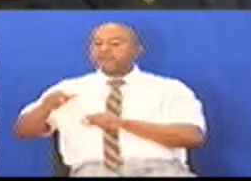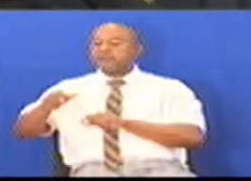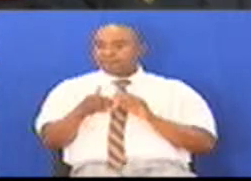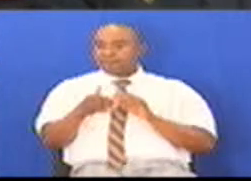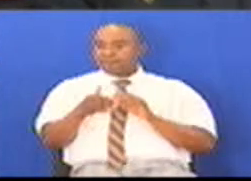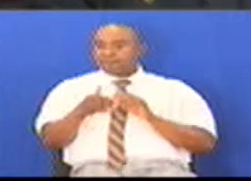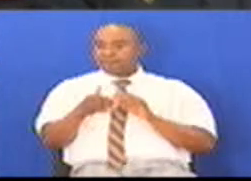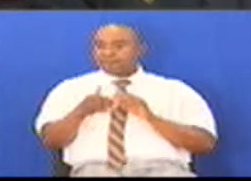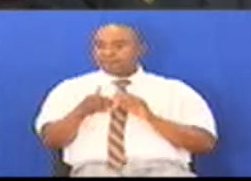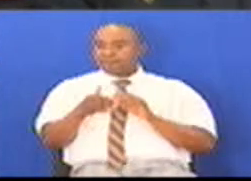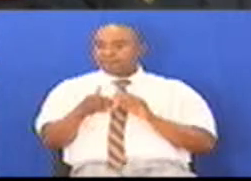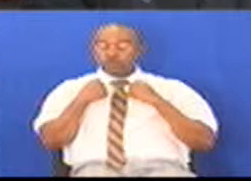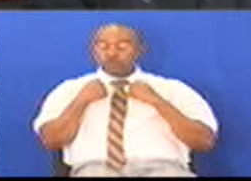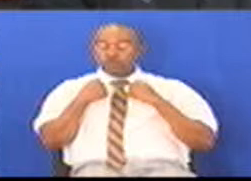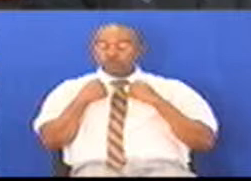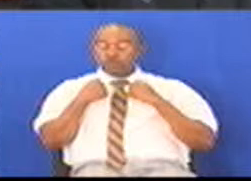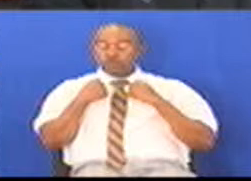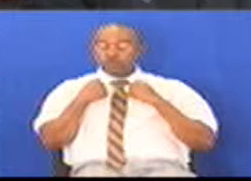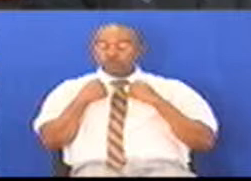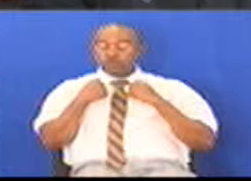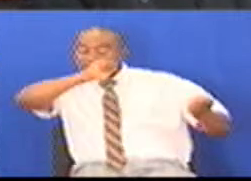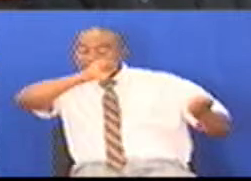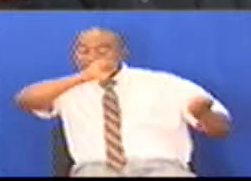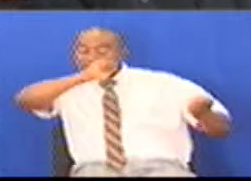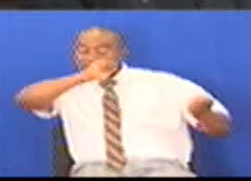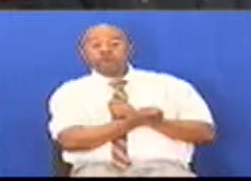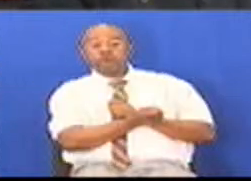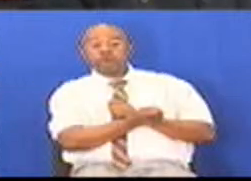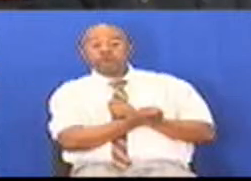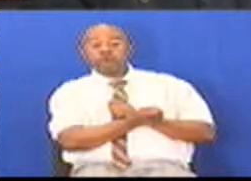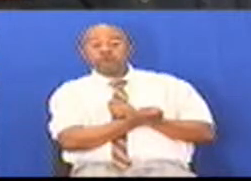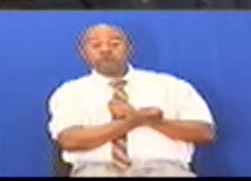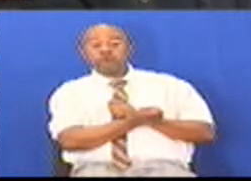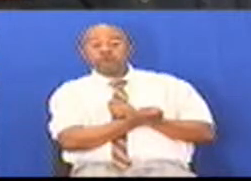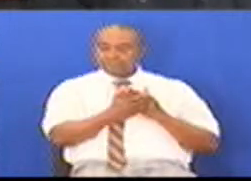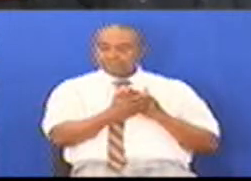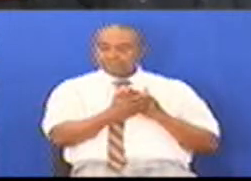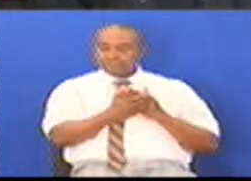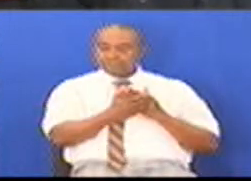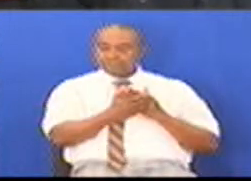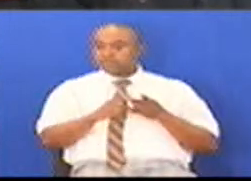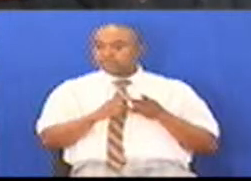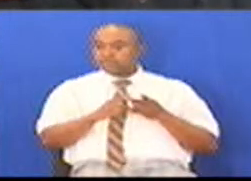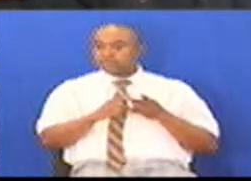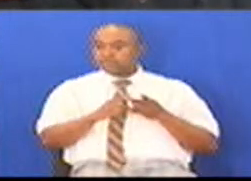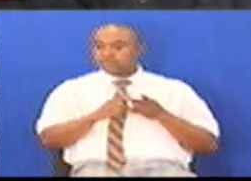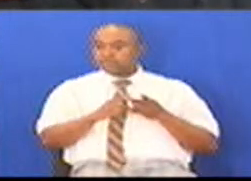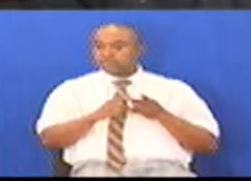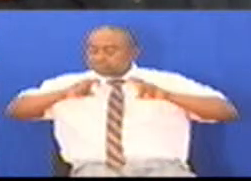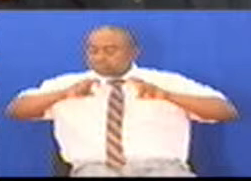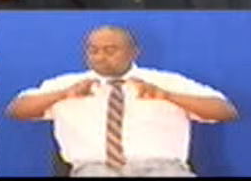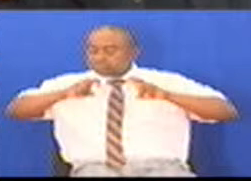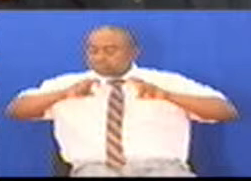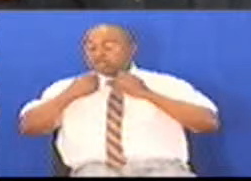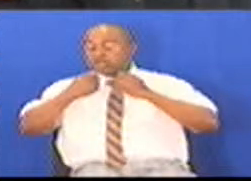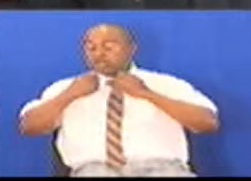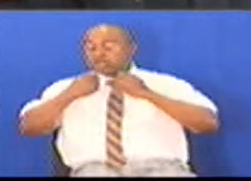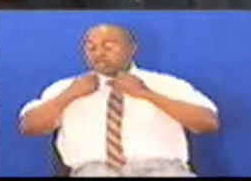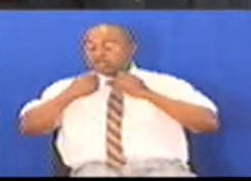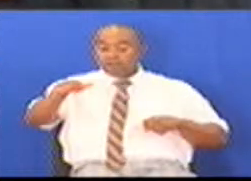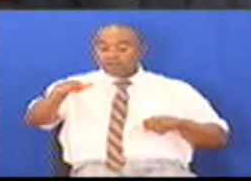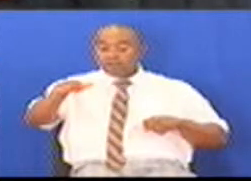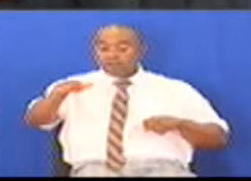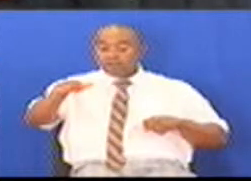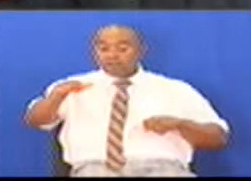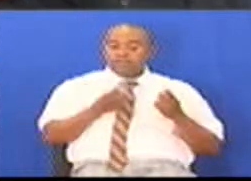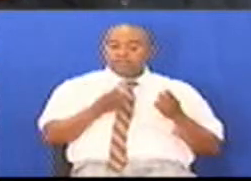za mabadiliko ya tabia nchi kupitia mifumo ya ekolojia, fanya kaguzi za uharibifu wa mazingira katika maeneo ya wawekezaji, upandaji